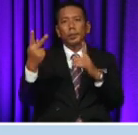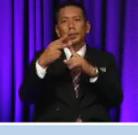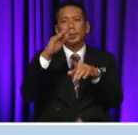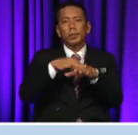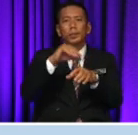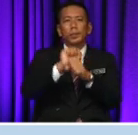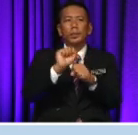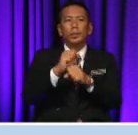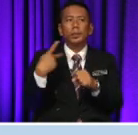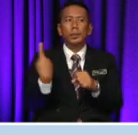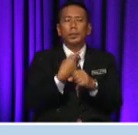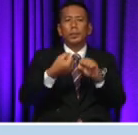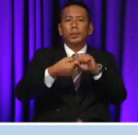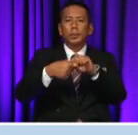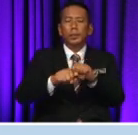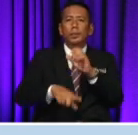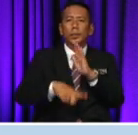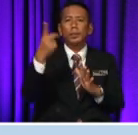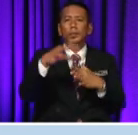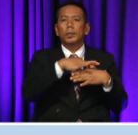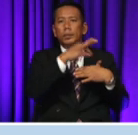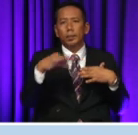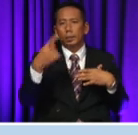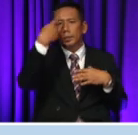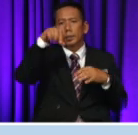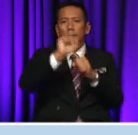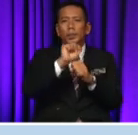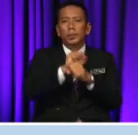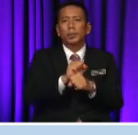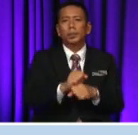kita supaya mereka lebih bersemangat untuk bekerja